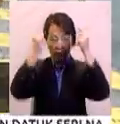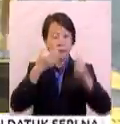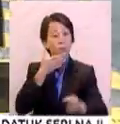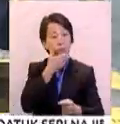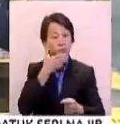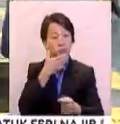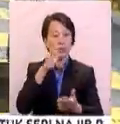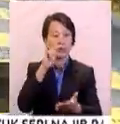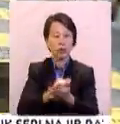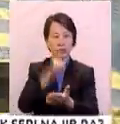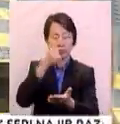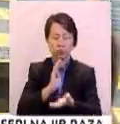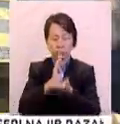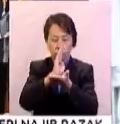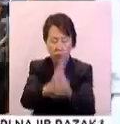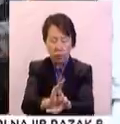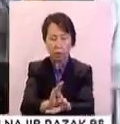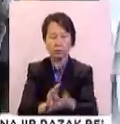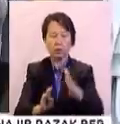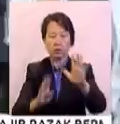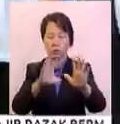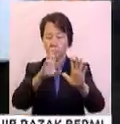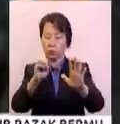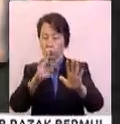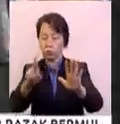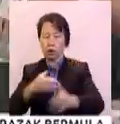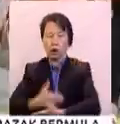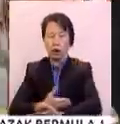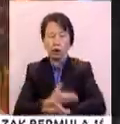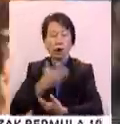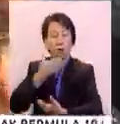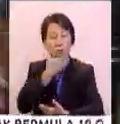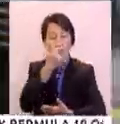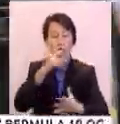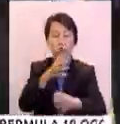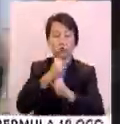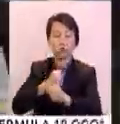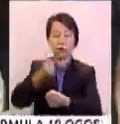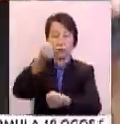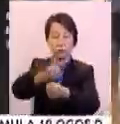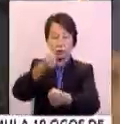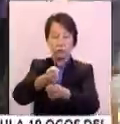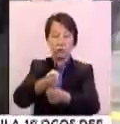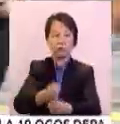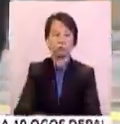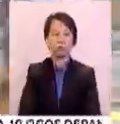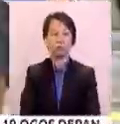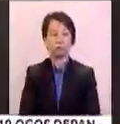Langkah tersebut bagi membantu kira-kira 50,000 anak muda untuk memperoleh pekerjaan.